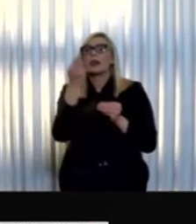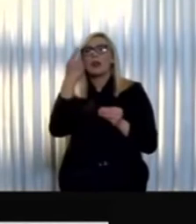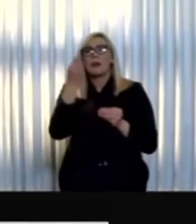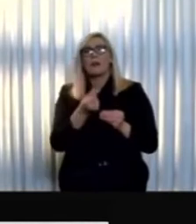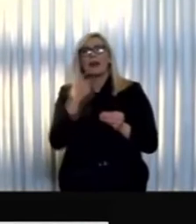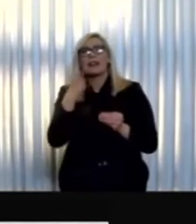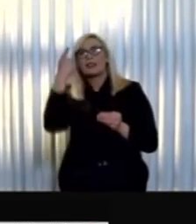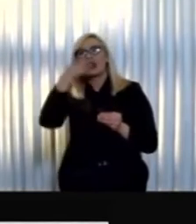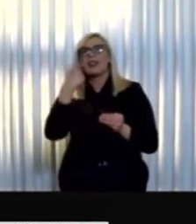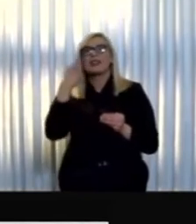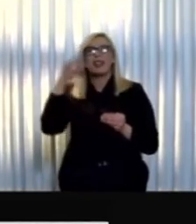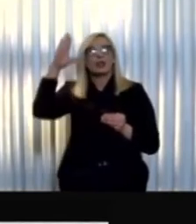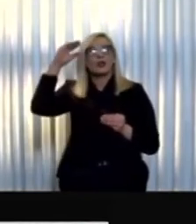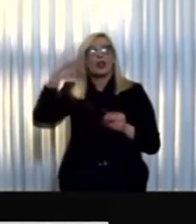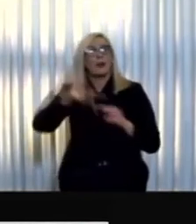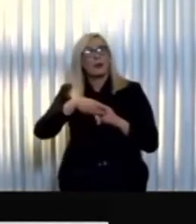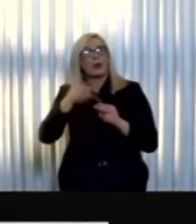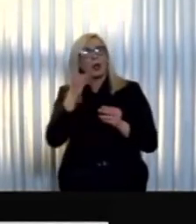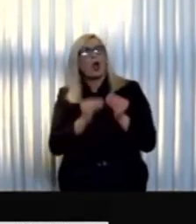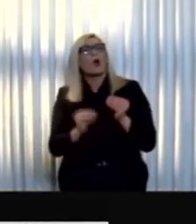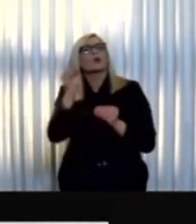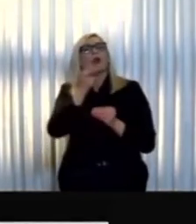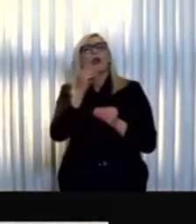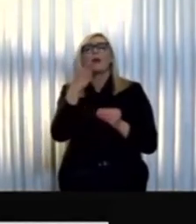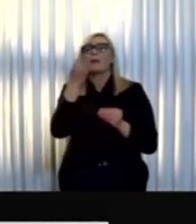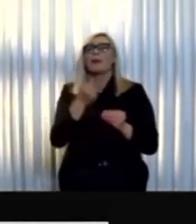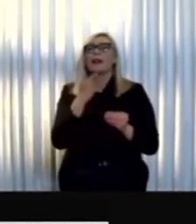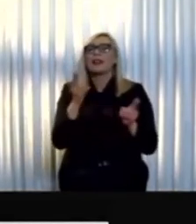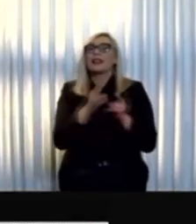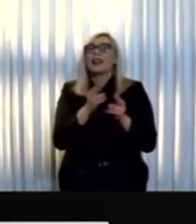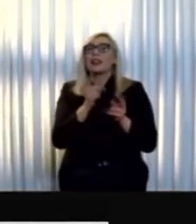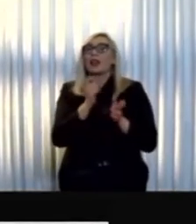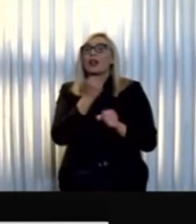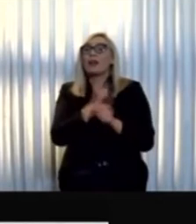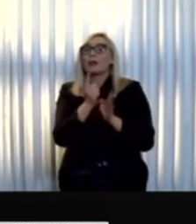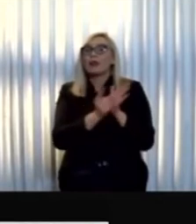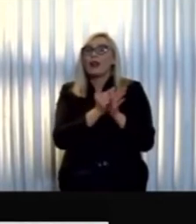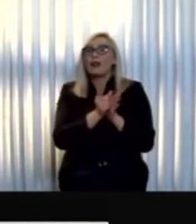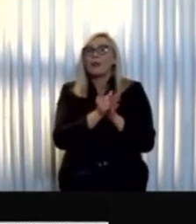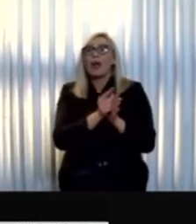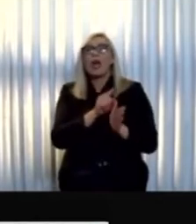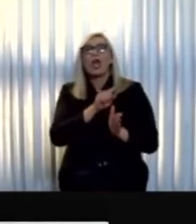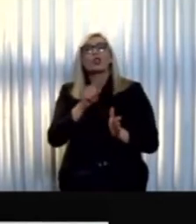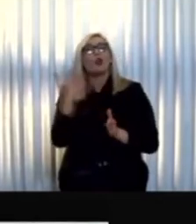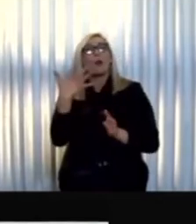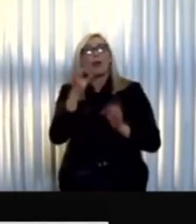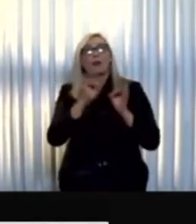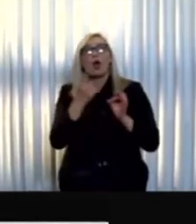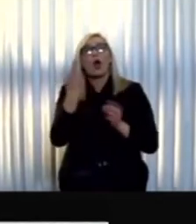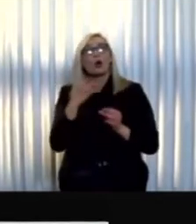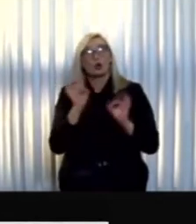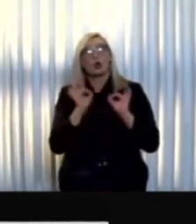интелектуална попреченост, го зголемивме надоместокот за скратено работно време до 50% од просечната